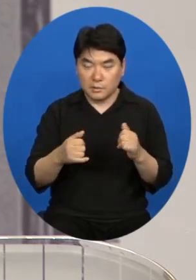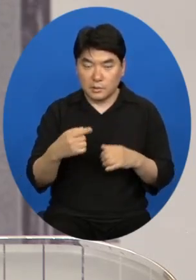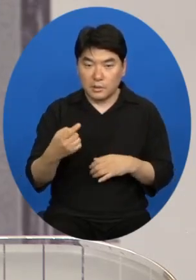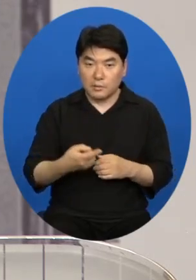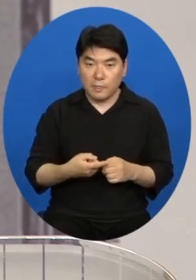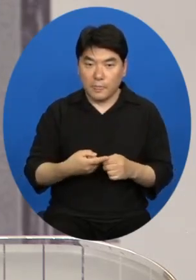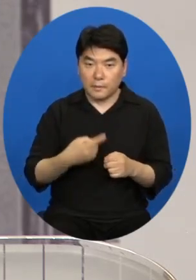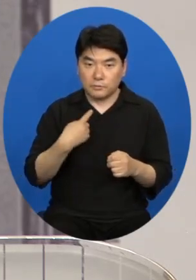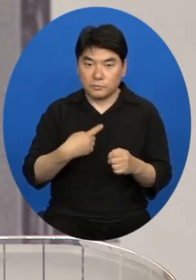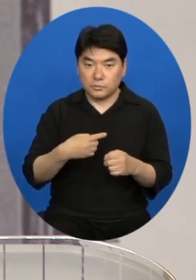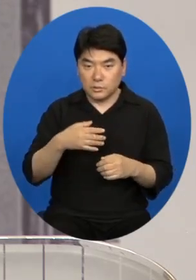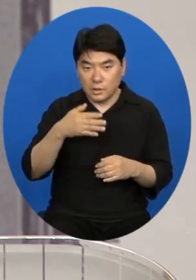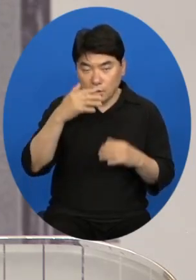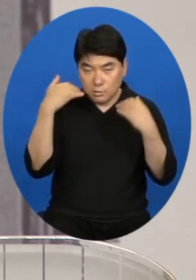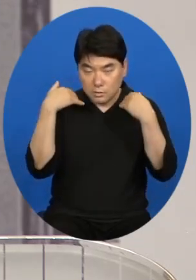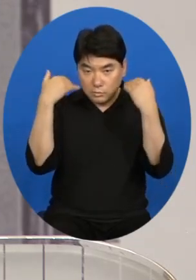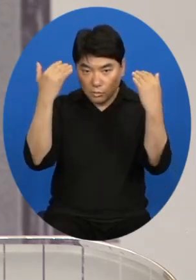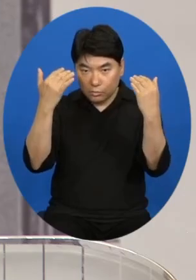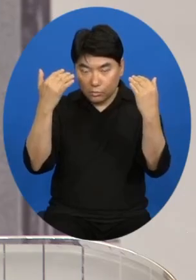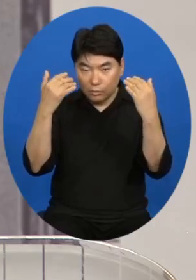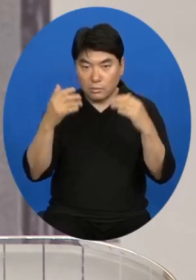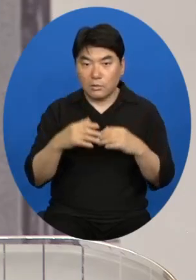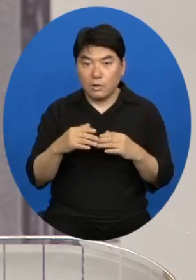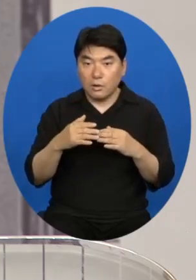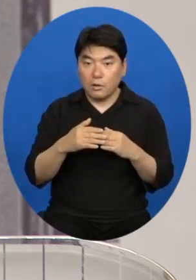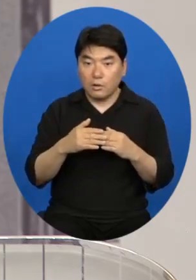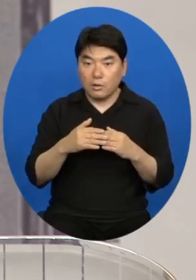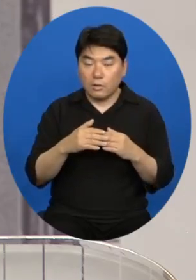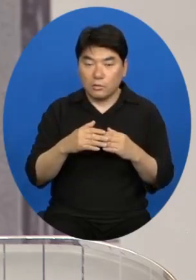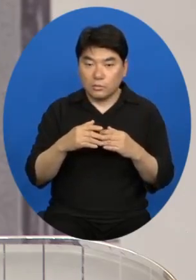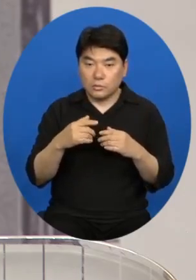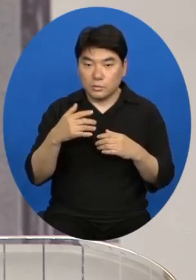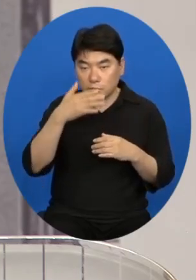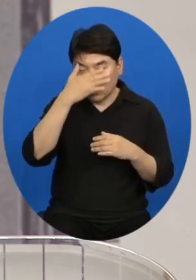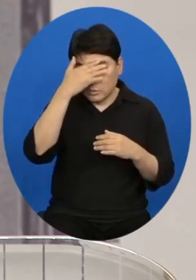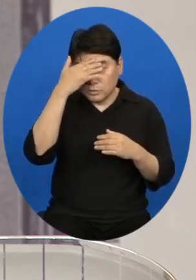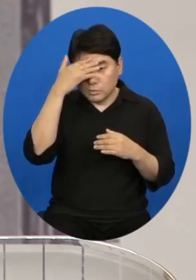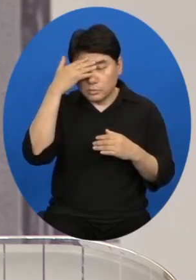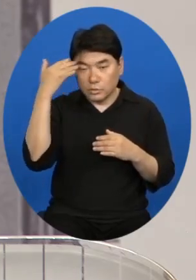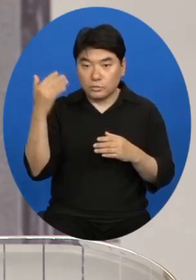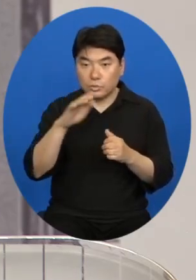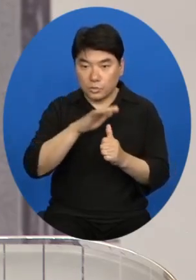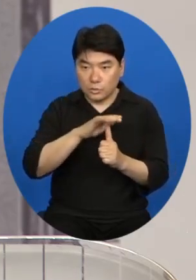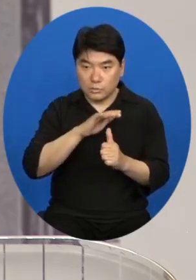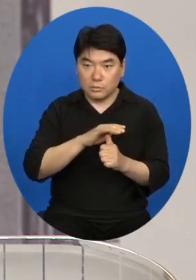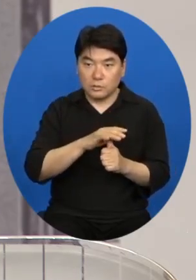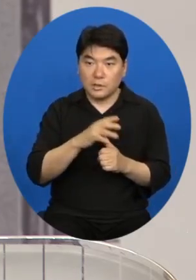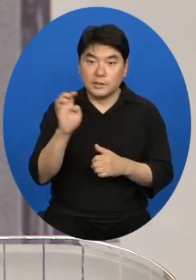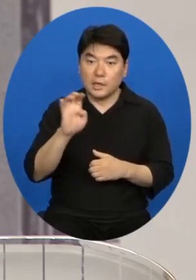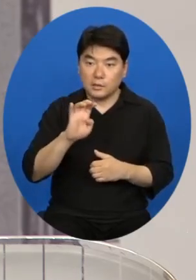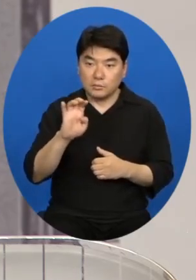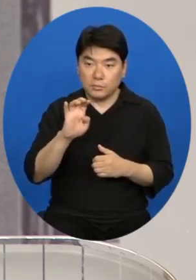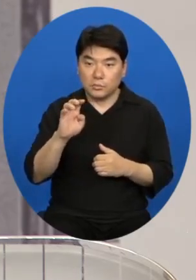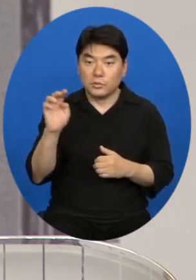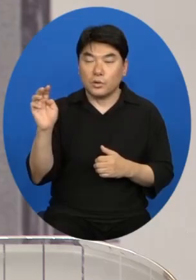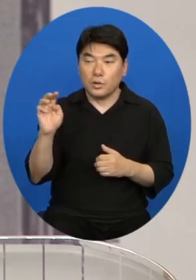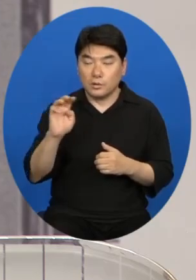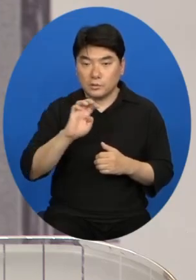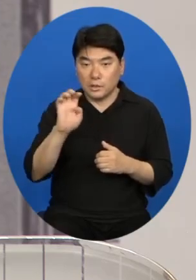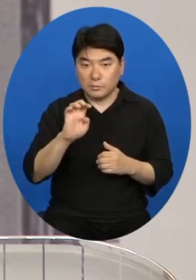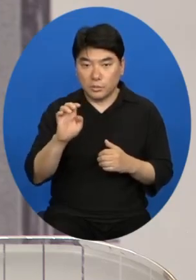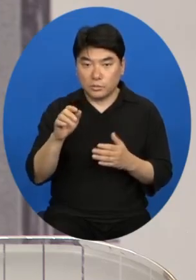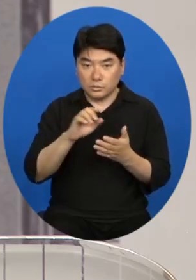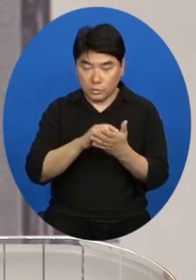32%, 청소년은 40%가 넘습니다. 청소년들은요, 둘 중에 하나는 코로나 이전보다 더 신앙이 안 좋게 떨어졌다는